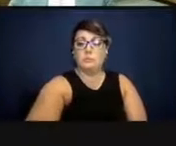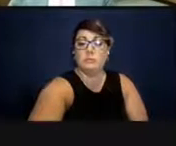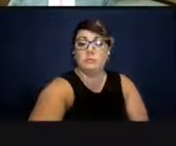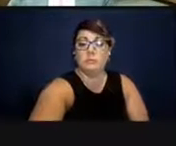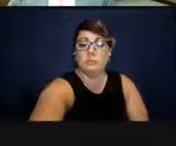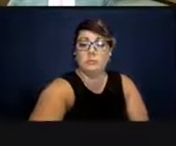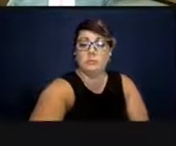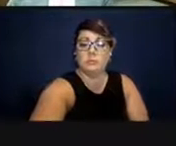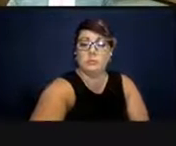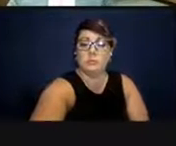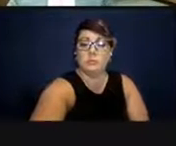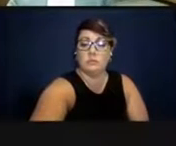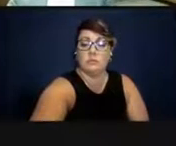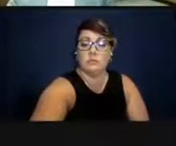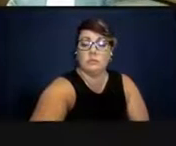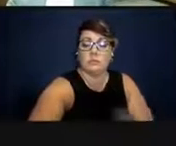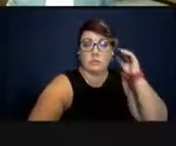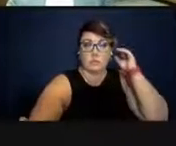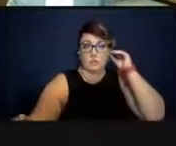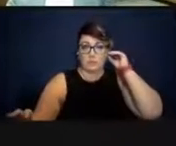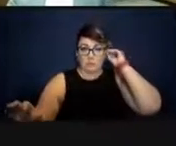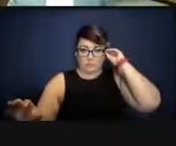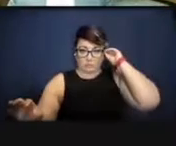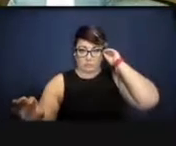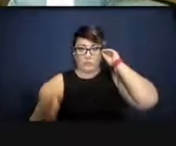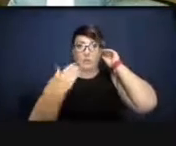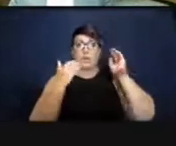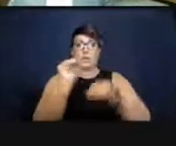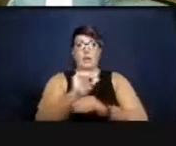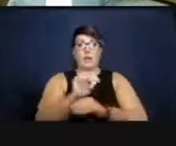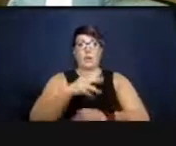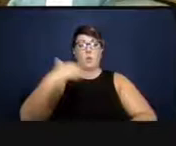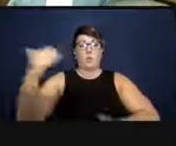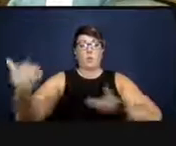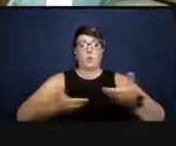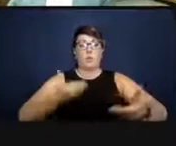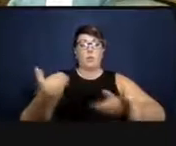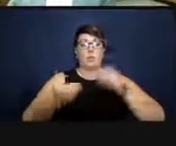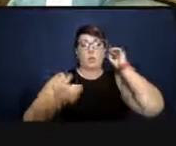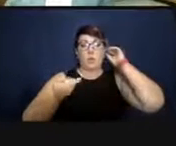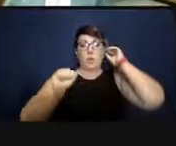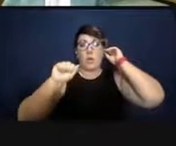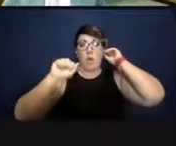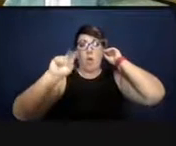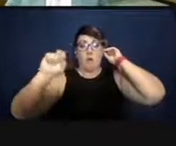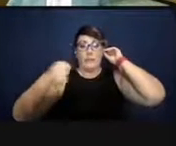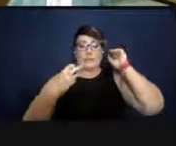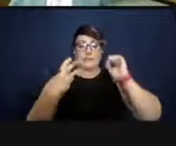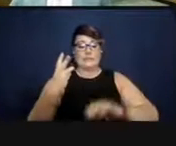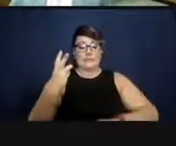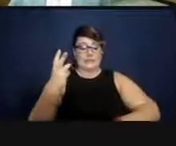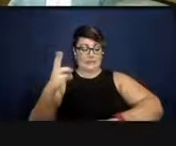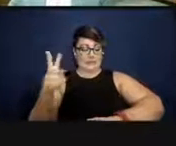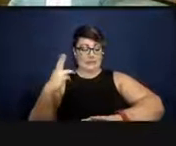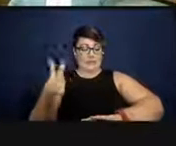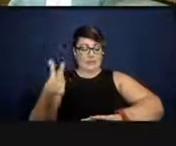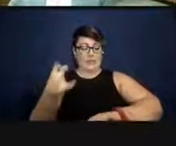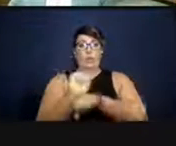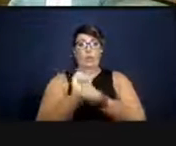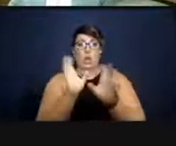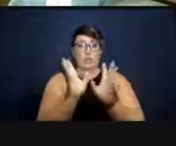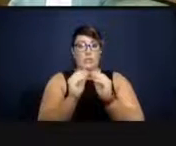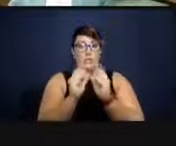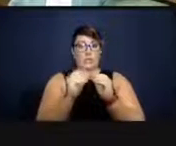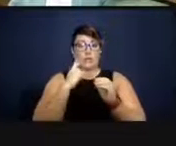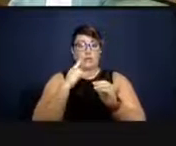evening. I'd like to welcome you to the August 16th work session of the Jefferson County Board of Education. في هذا الوقت